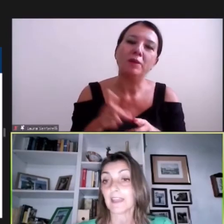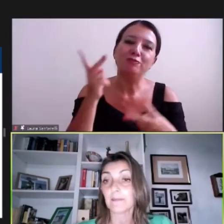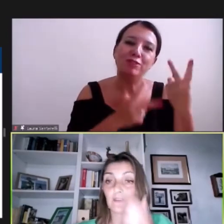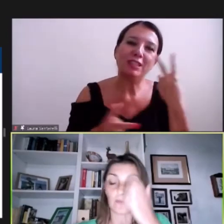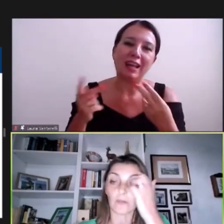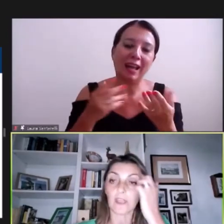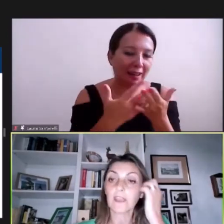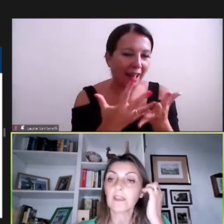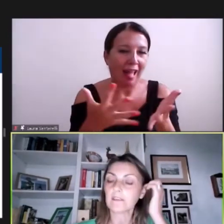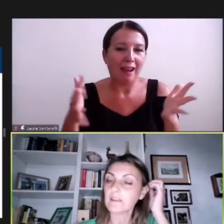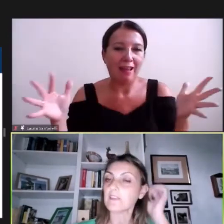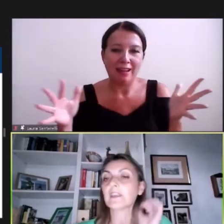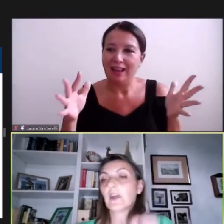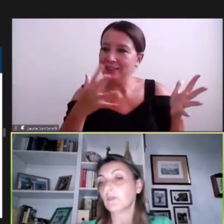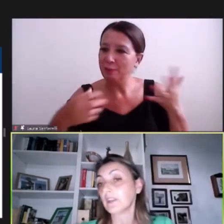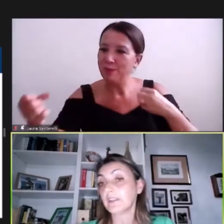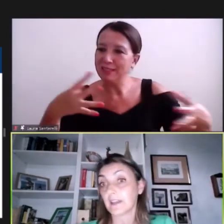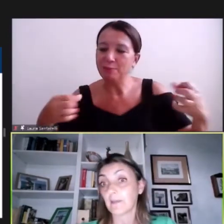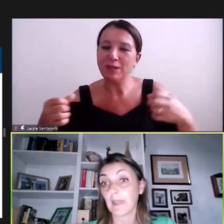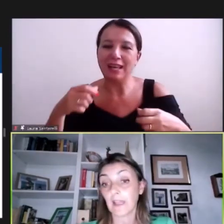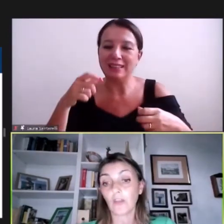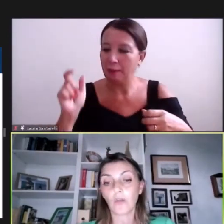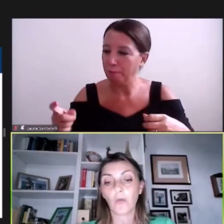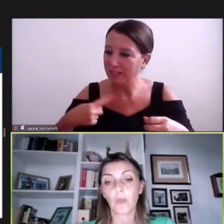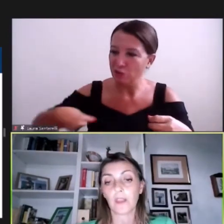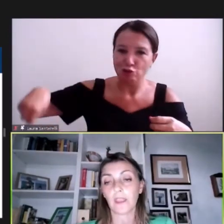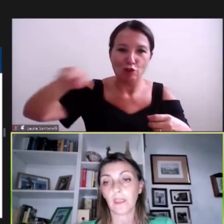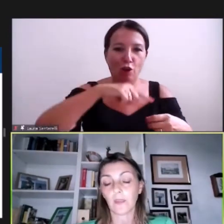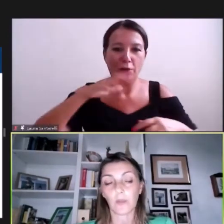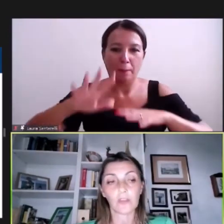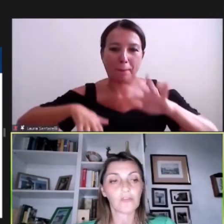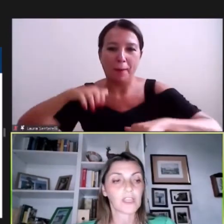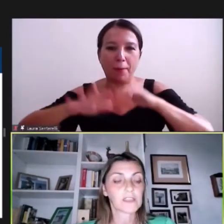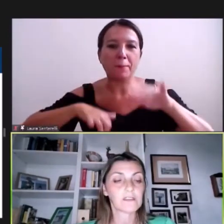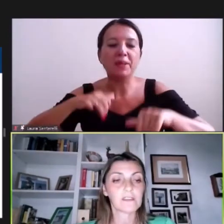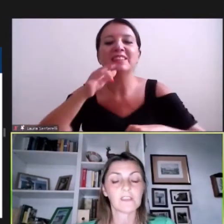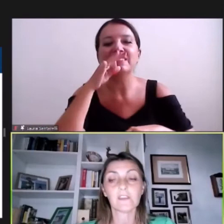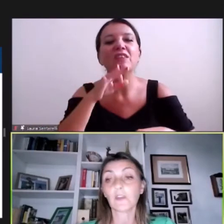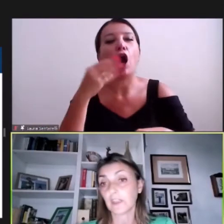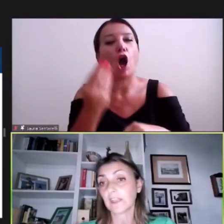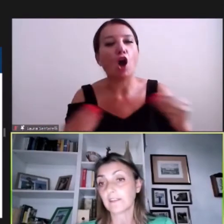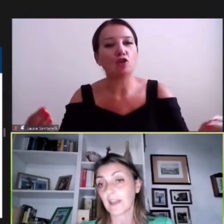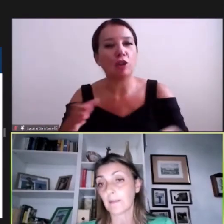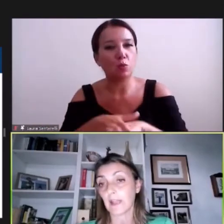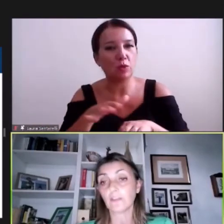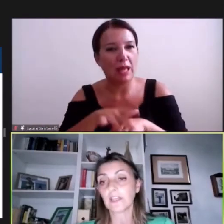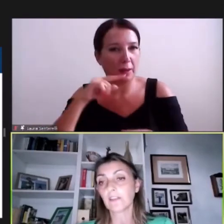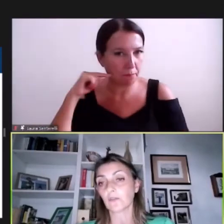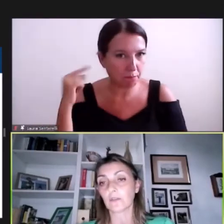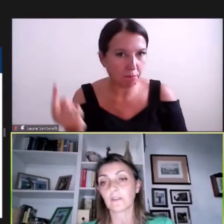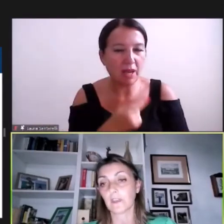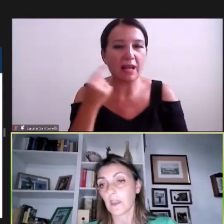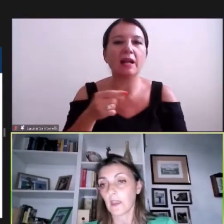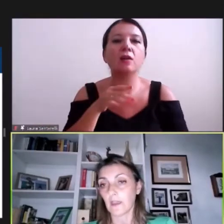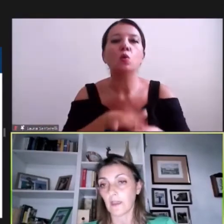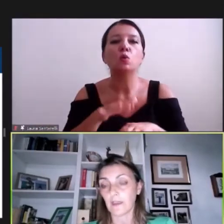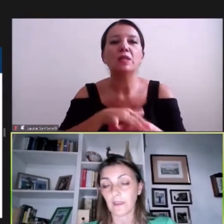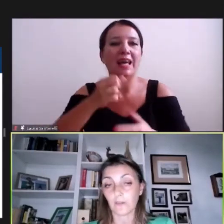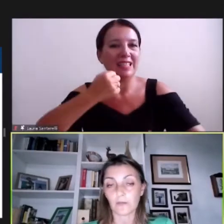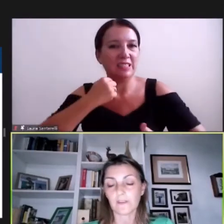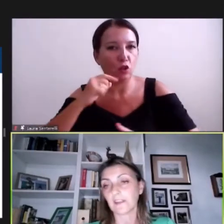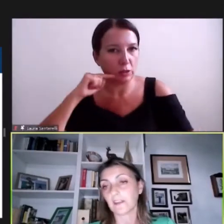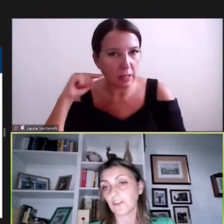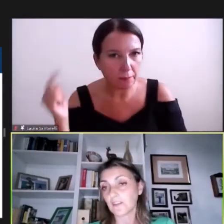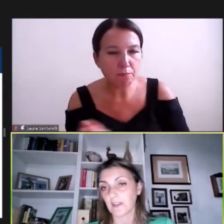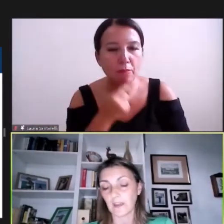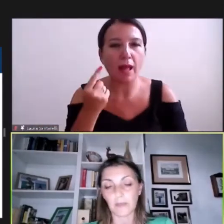allargate a varie persone significa utilizzare meglio quegli oggetti, significa utilizzare meglio le risorse che